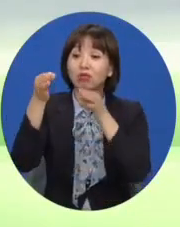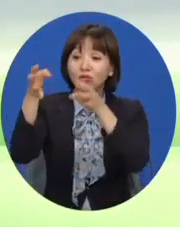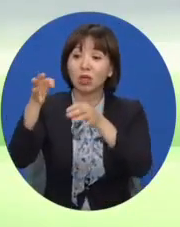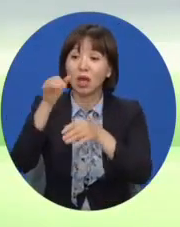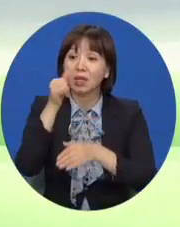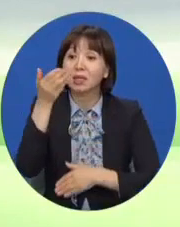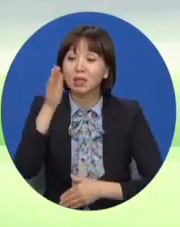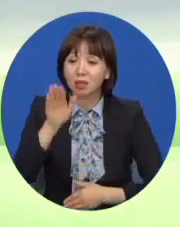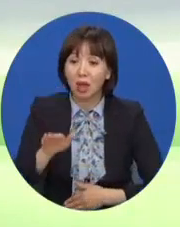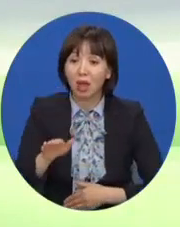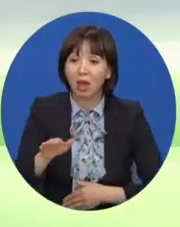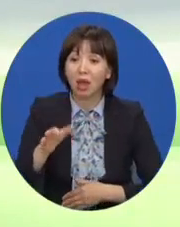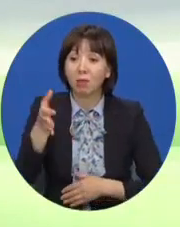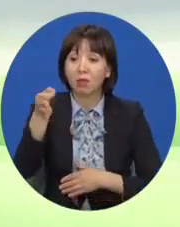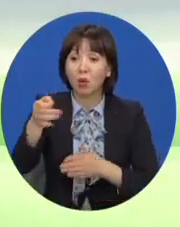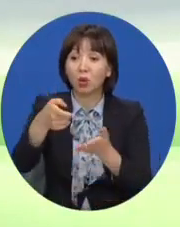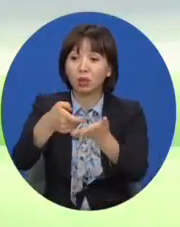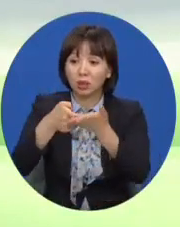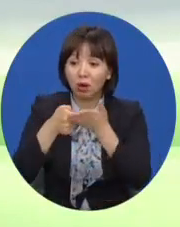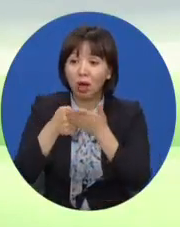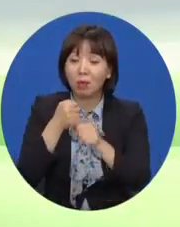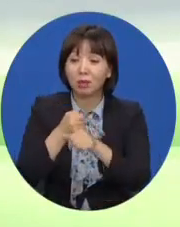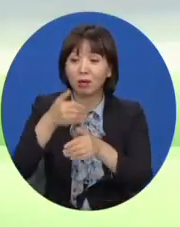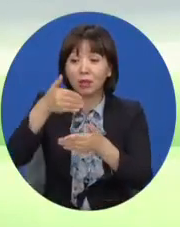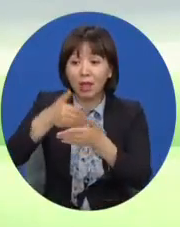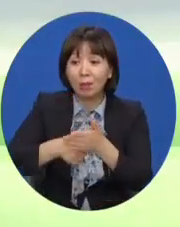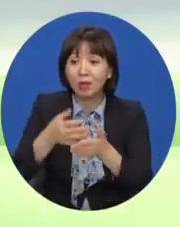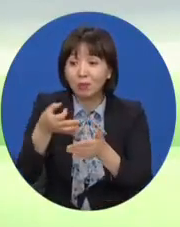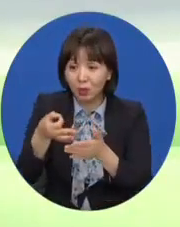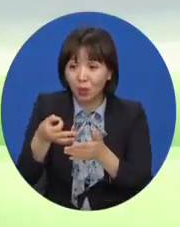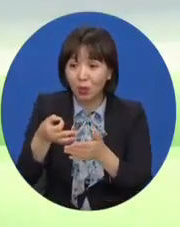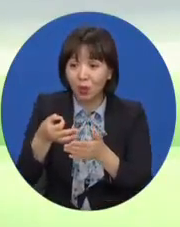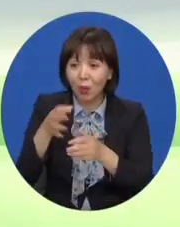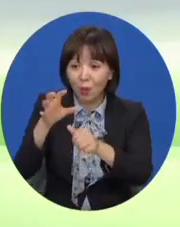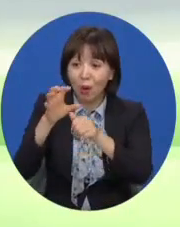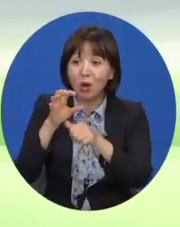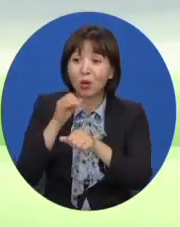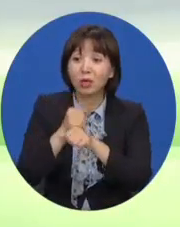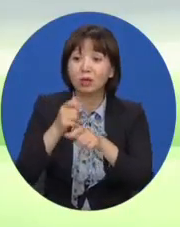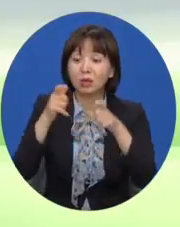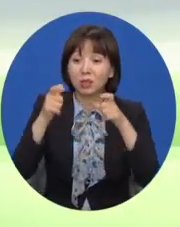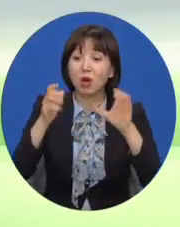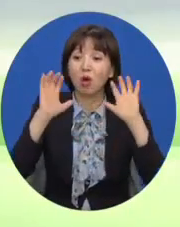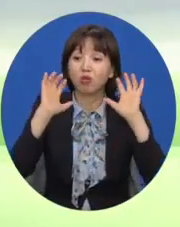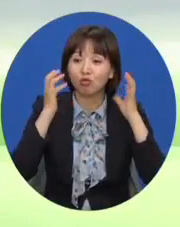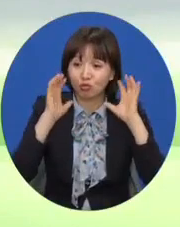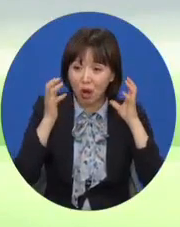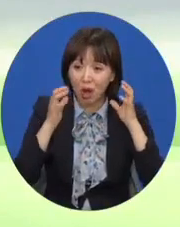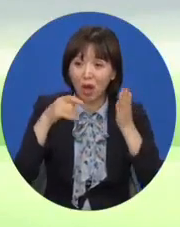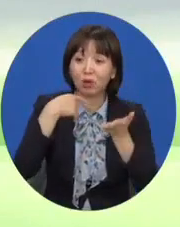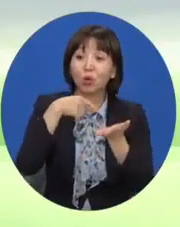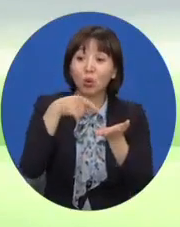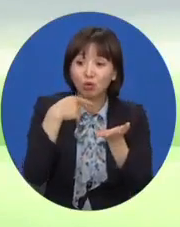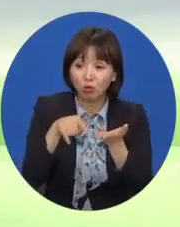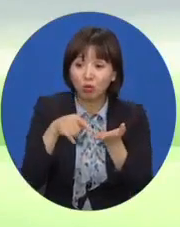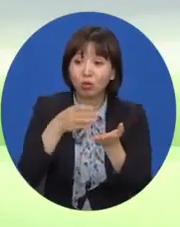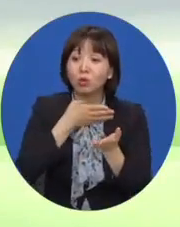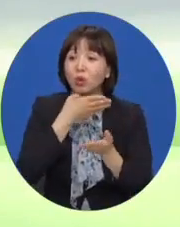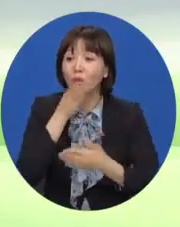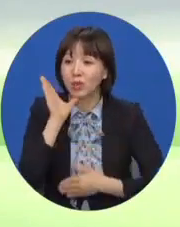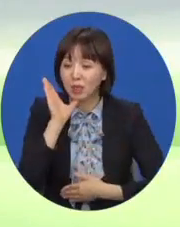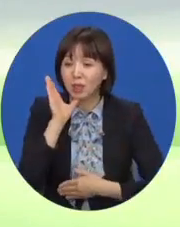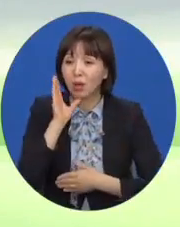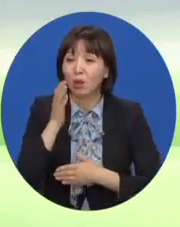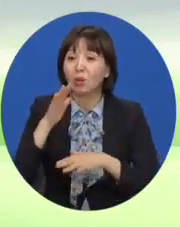금액을 어떤 경비를 절감해서 그 남는 경비를 가지고 지역의 유아, 또 교육, 또 노인,